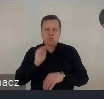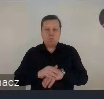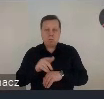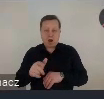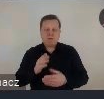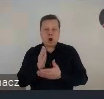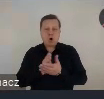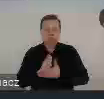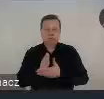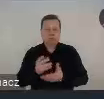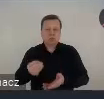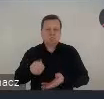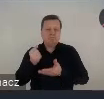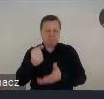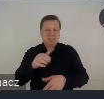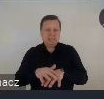obsługi dotacji.